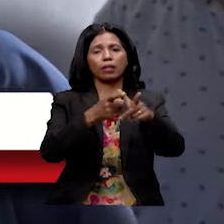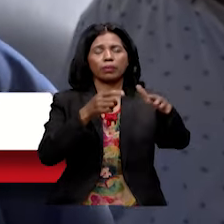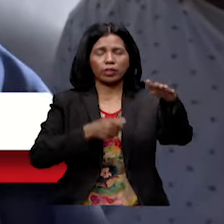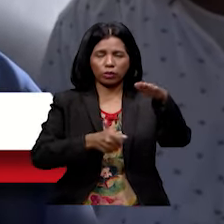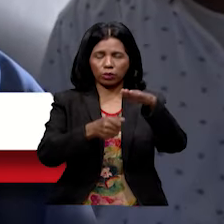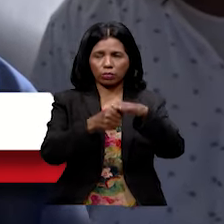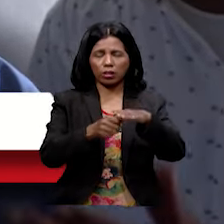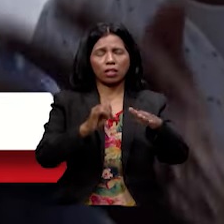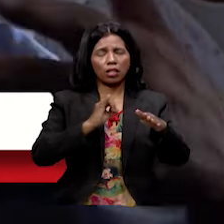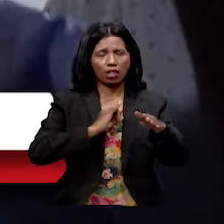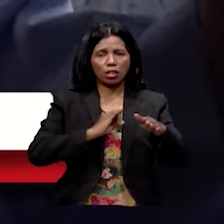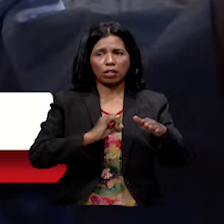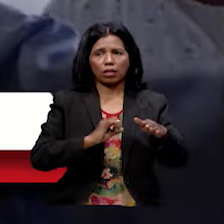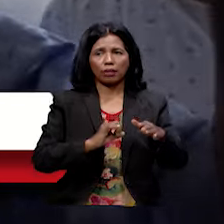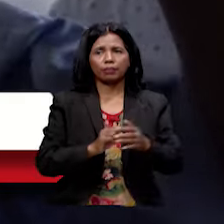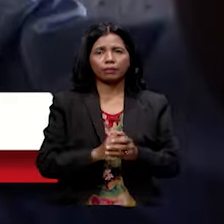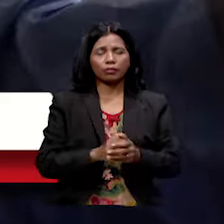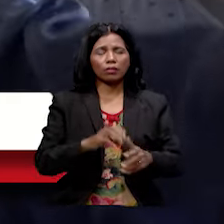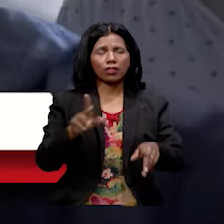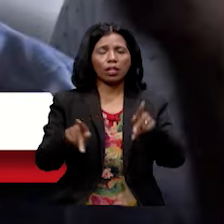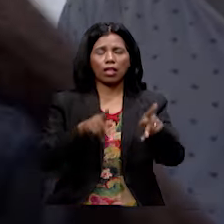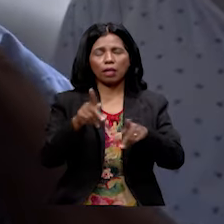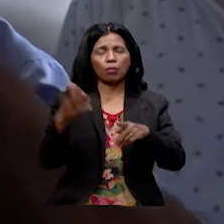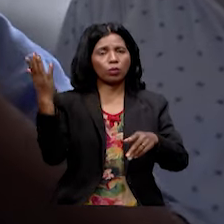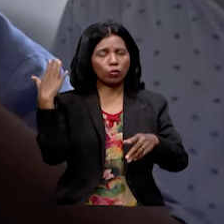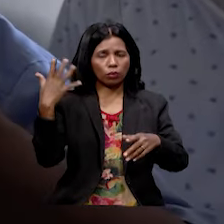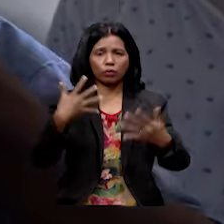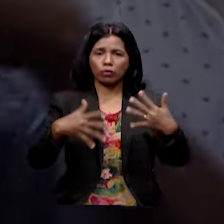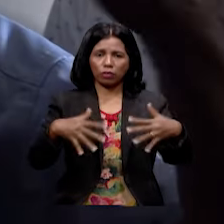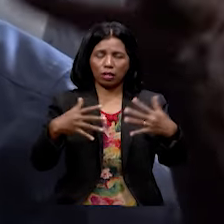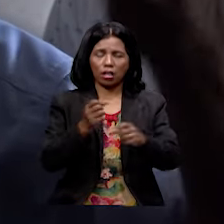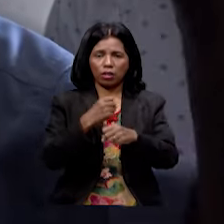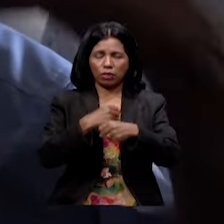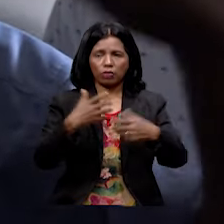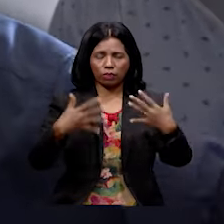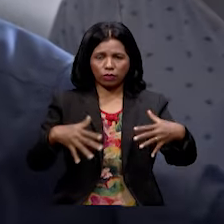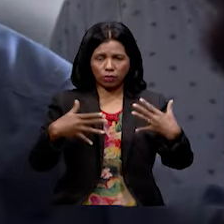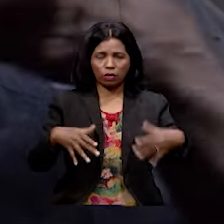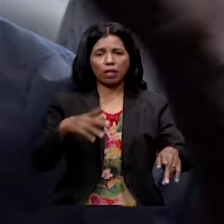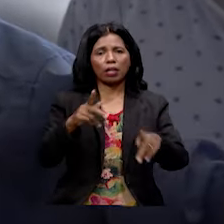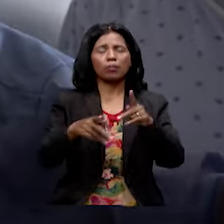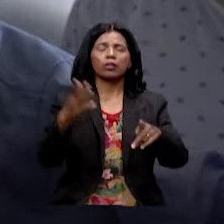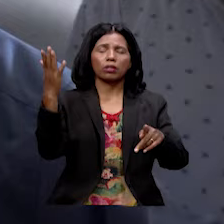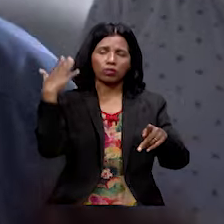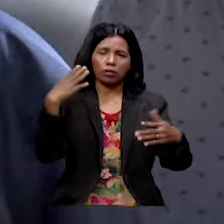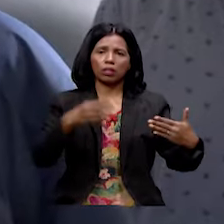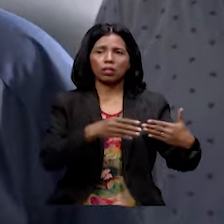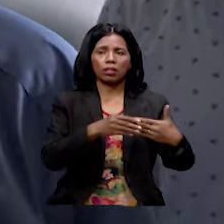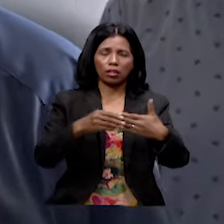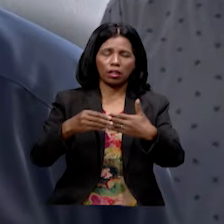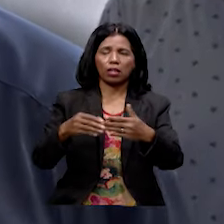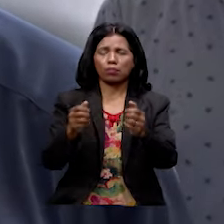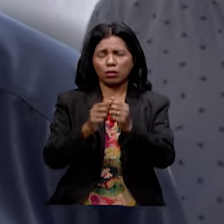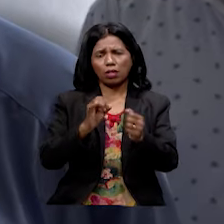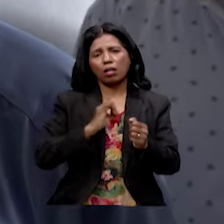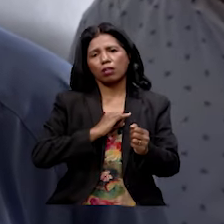loron veteranus ne generai sira, funuzori sira, é mas ele veio o organizar mal o serviço há um que